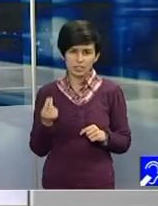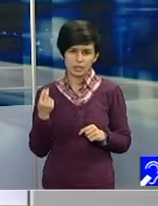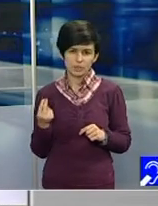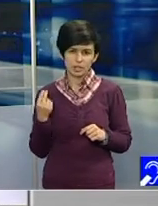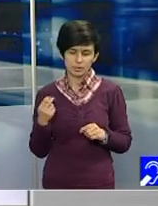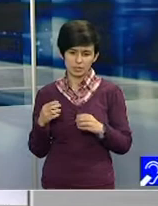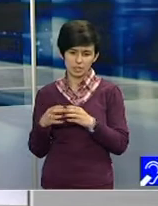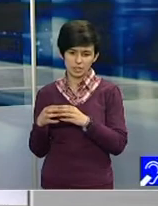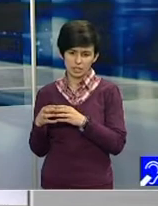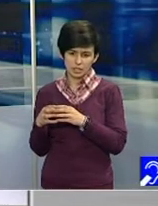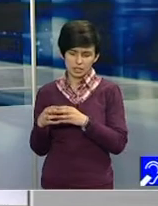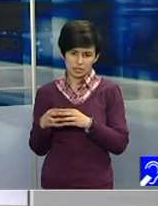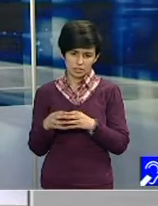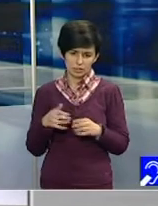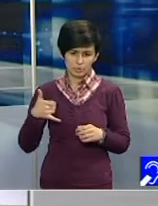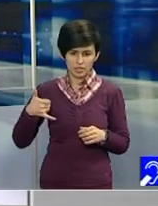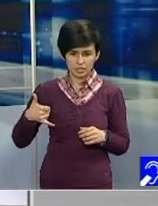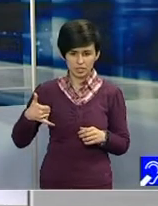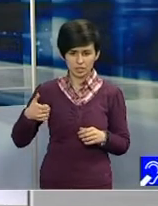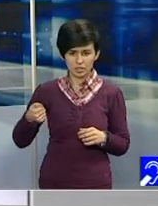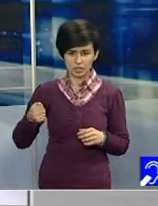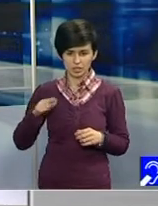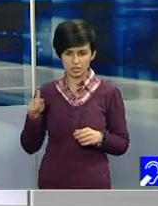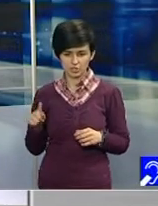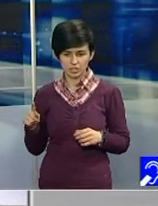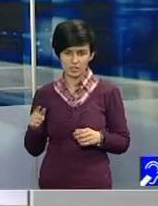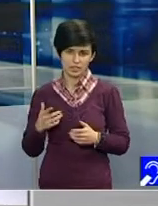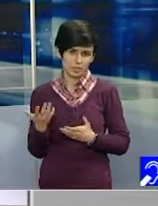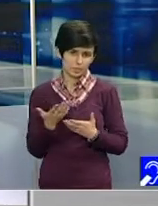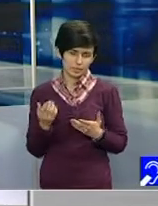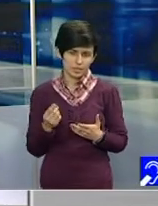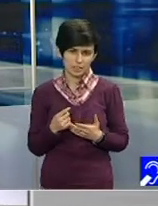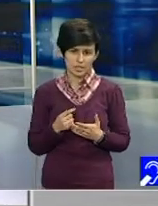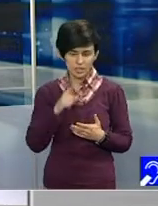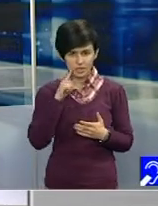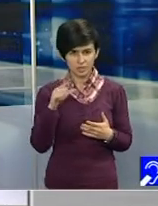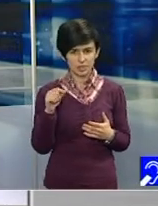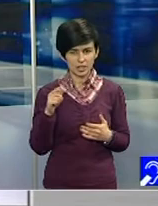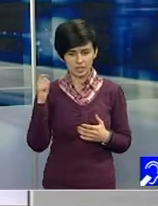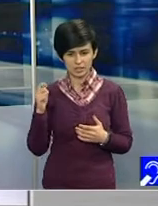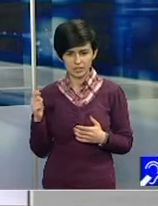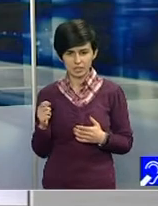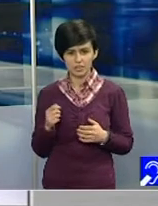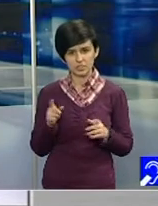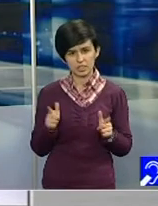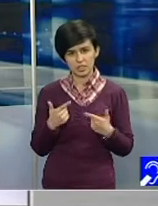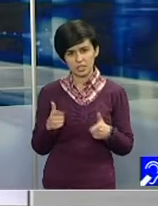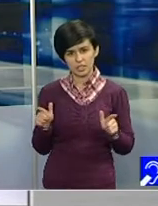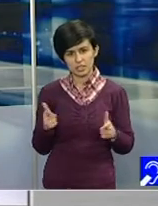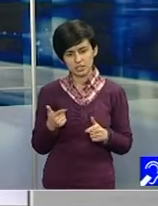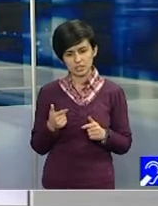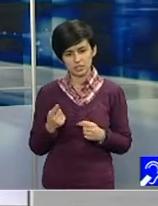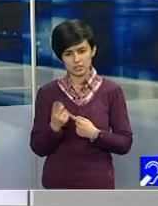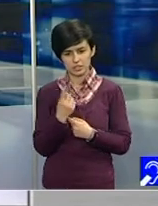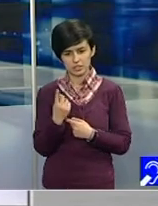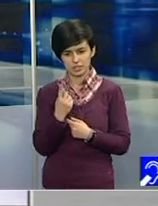trupe de jazz ale momentului, care deja ies din țară și încep să cânte și în afara Europei, ne spun că asta e foarte